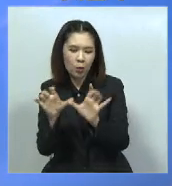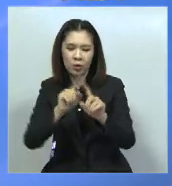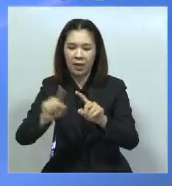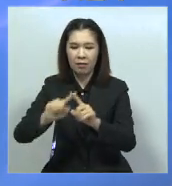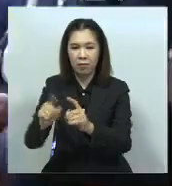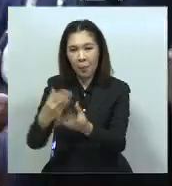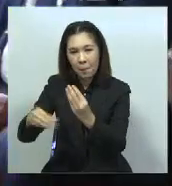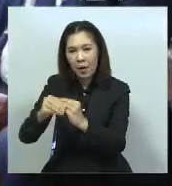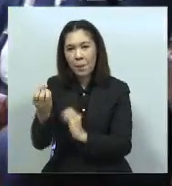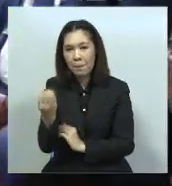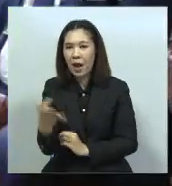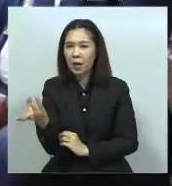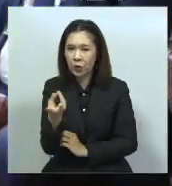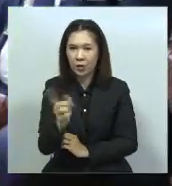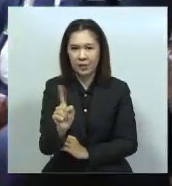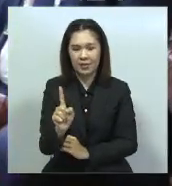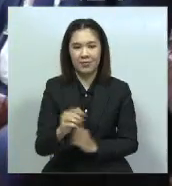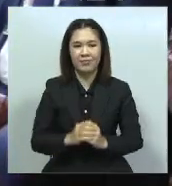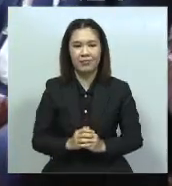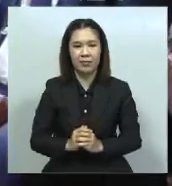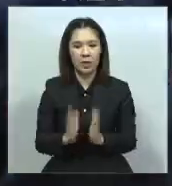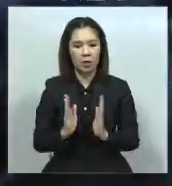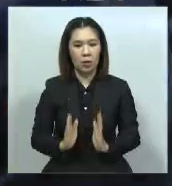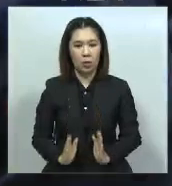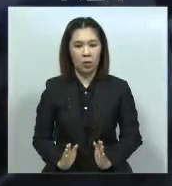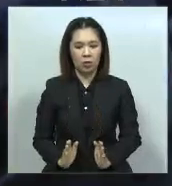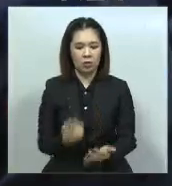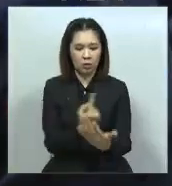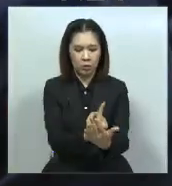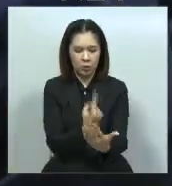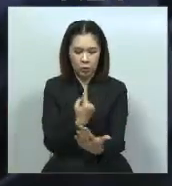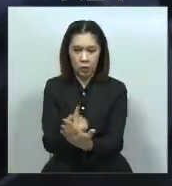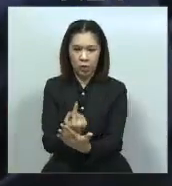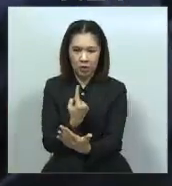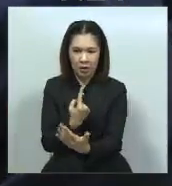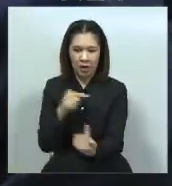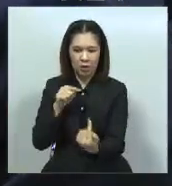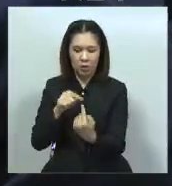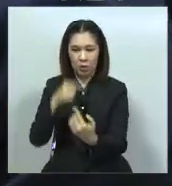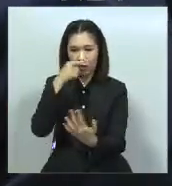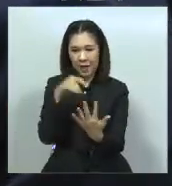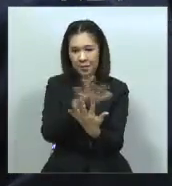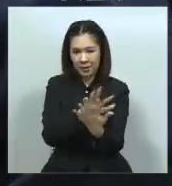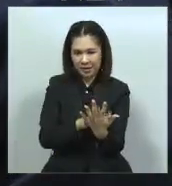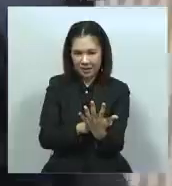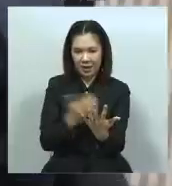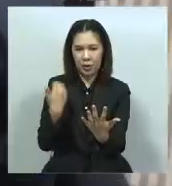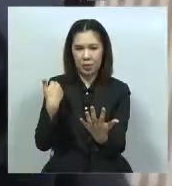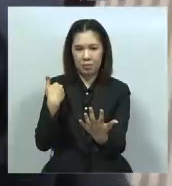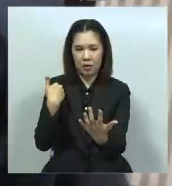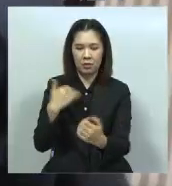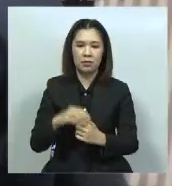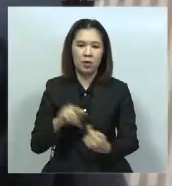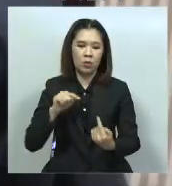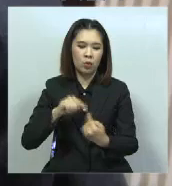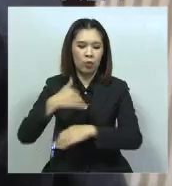ไหน โดยผู้ร่วมงานนอกจากตัวแทนหน่วยงานในประเทศไทยแล้วนะครับยังมีหน่วยงานเครือข่